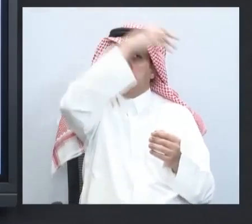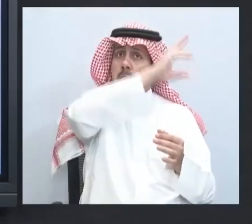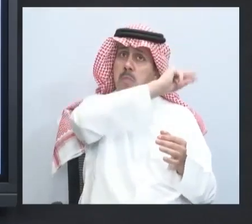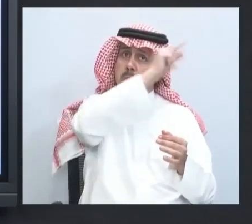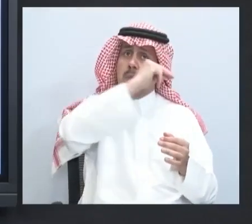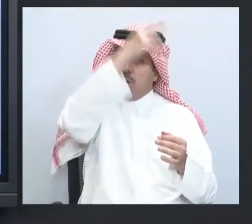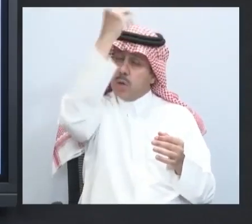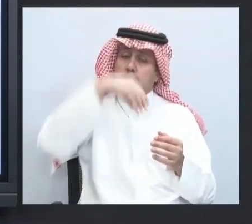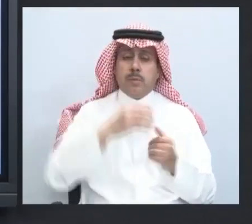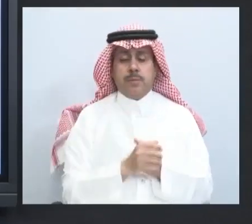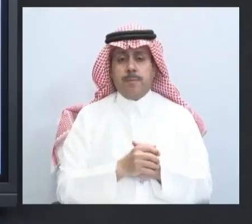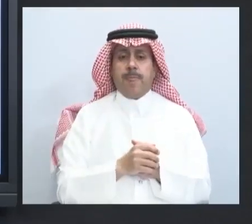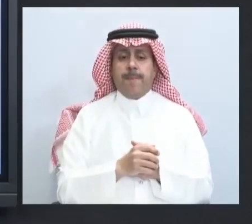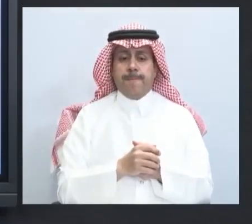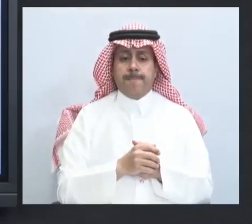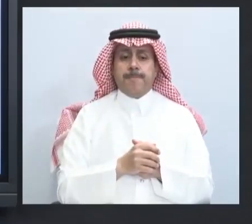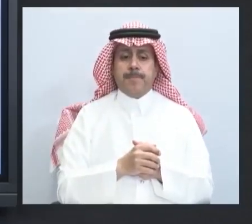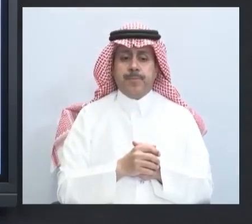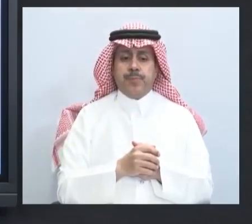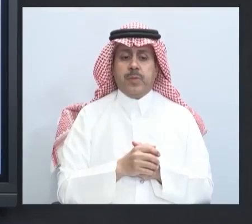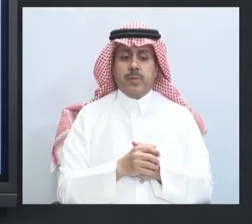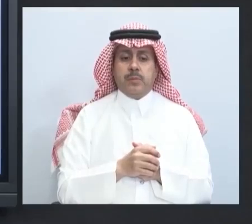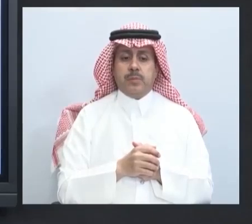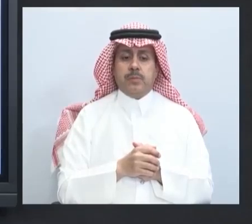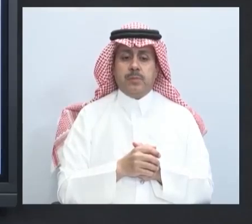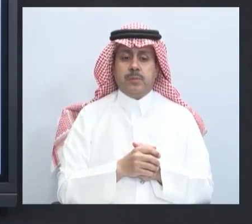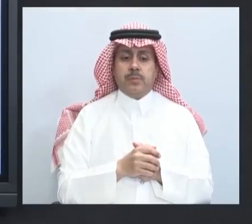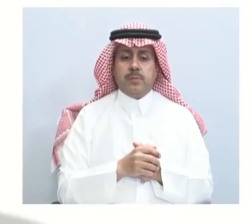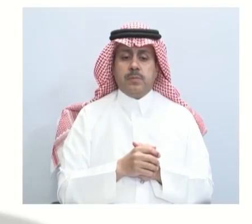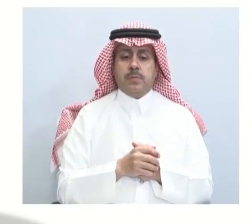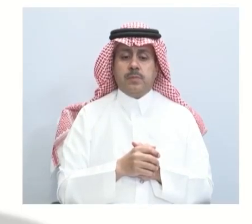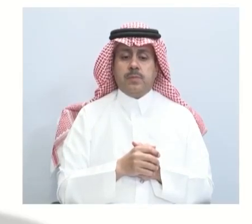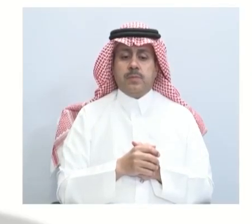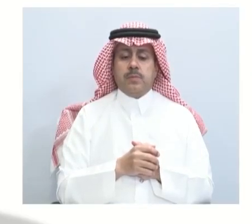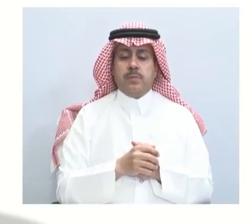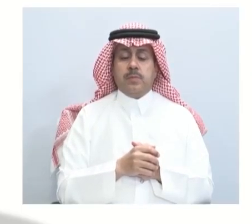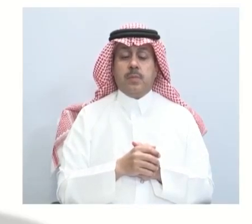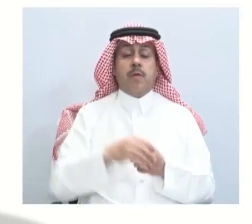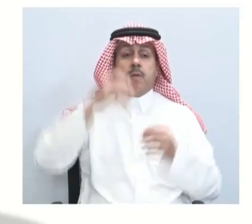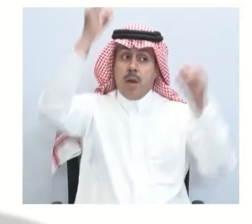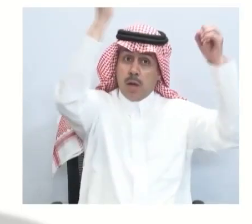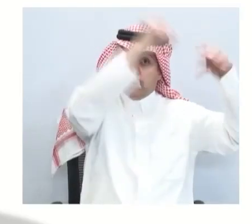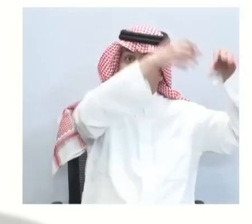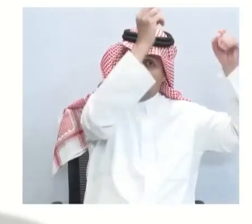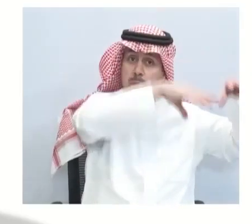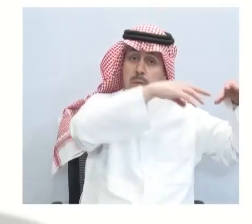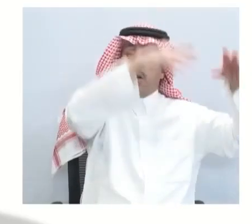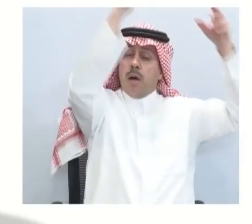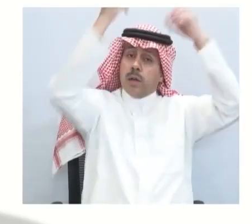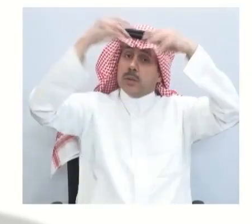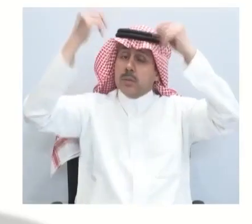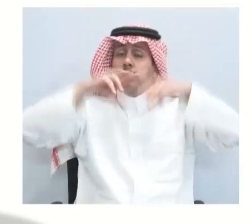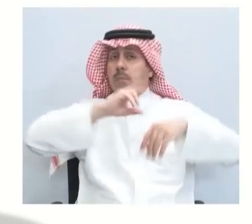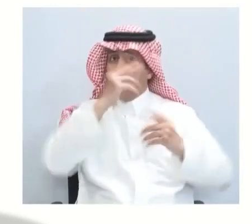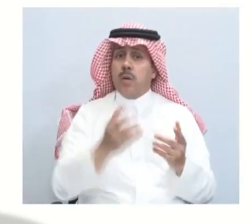عن اخيك ويكون في اعتراض على قضاء الله وقدره فالذي وهب له تلك النعمه قادر على ان يهب لك